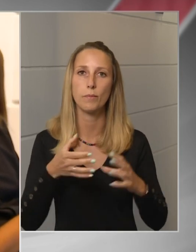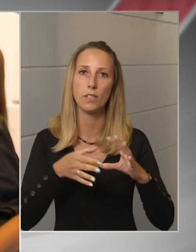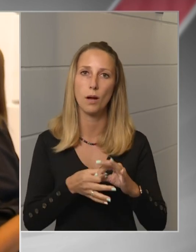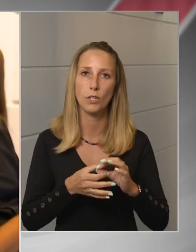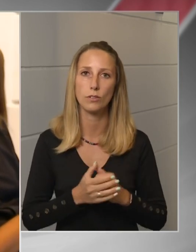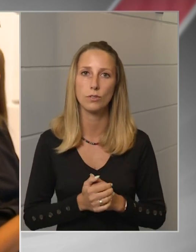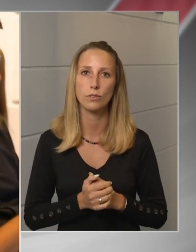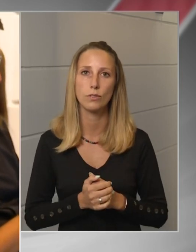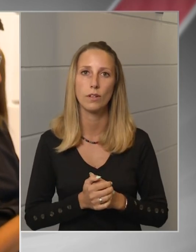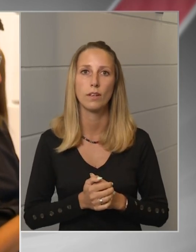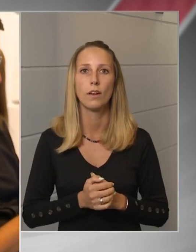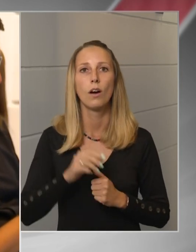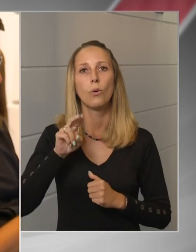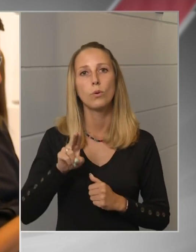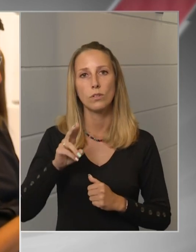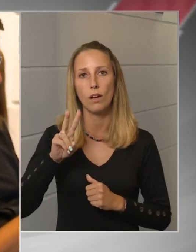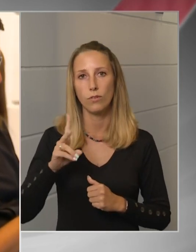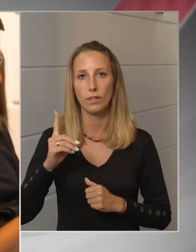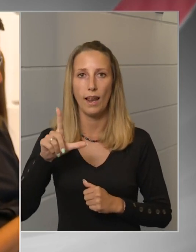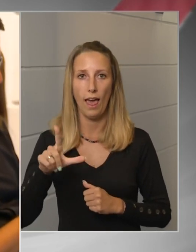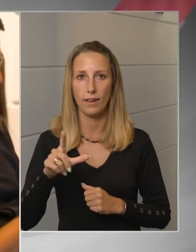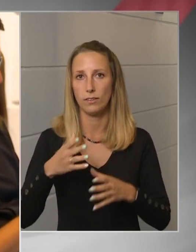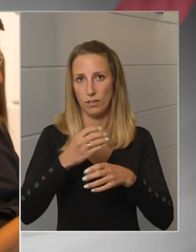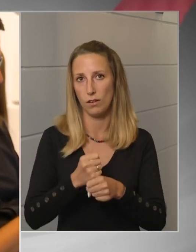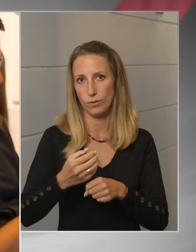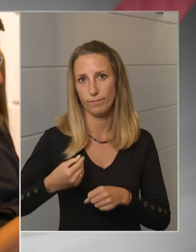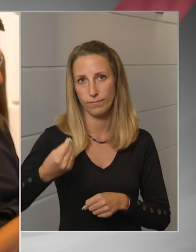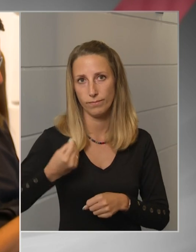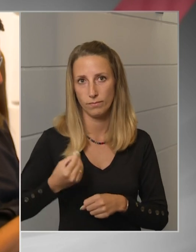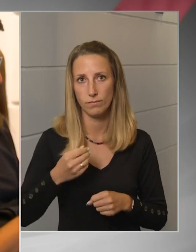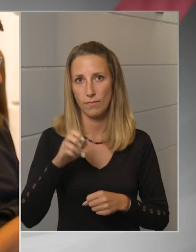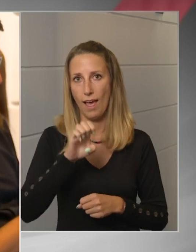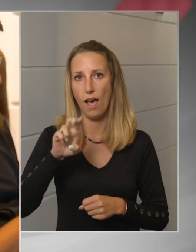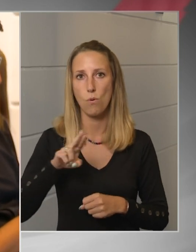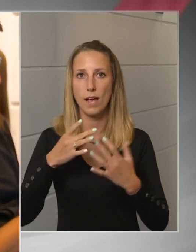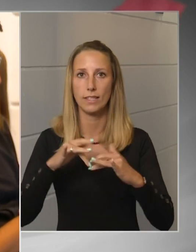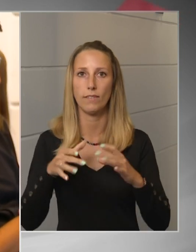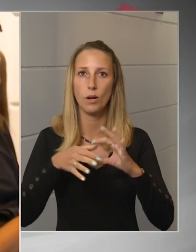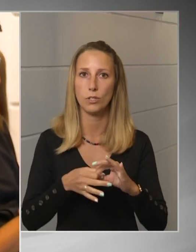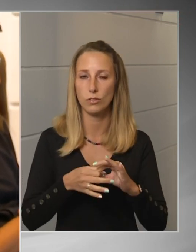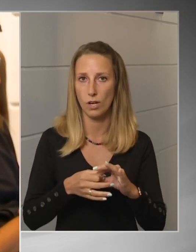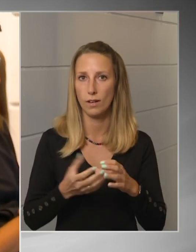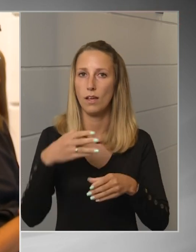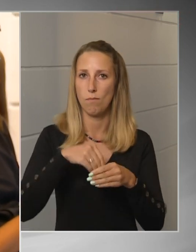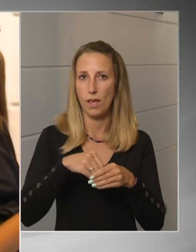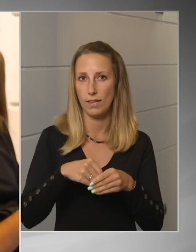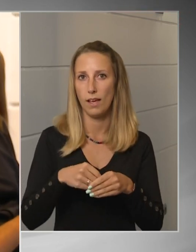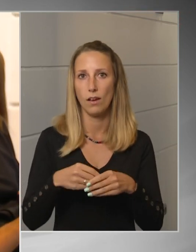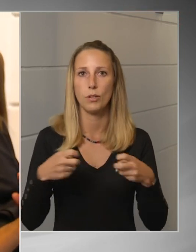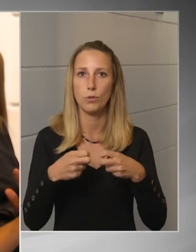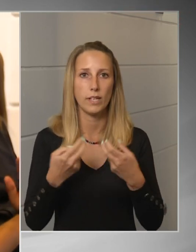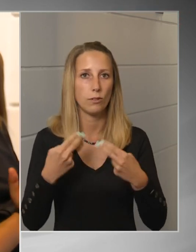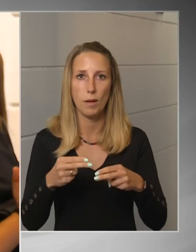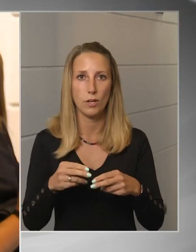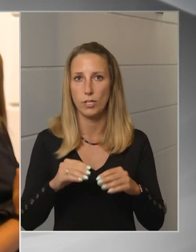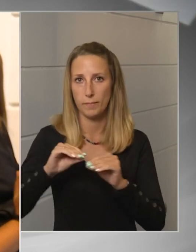Ursula von der Leyen tartotta egy beszédet az EU helyzetére kapcsolatosan, és a beszéd alapján Brüsszel továbbra sem tett le sem a